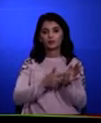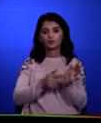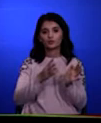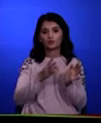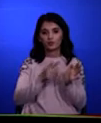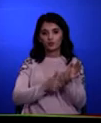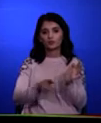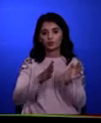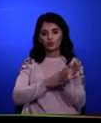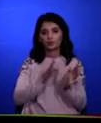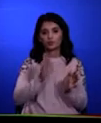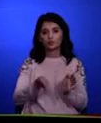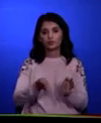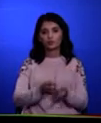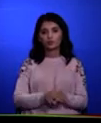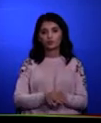79.